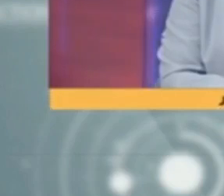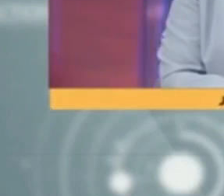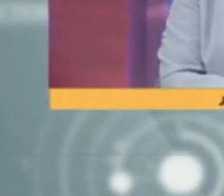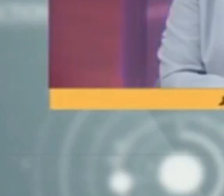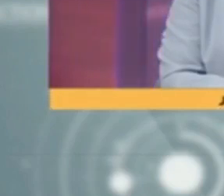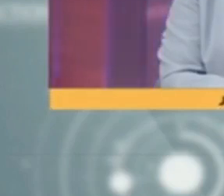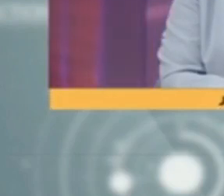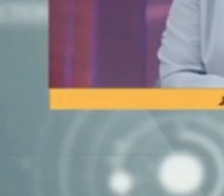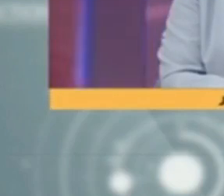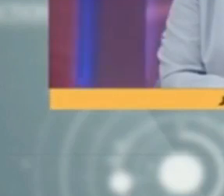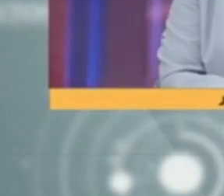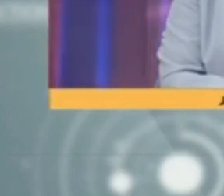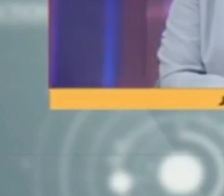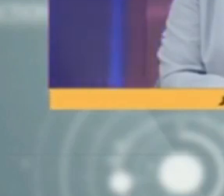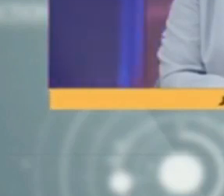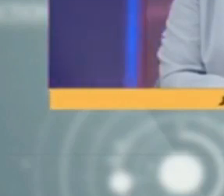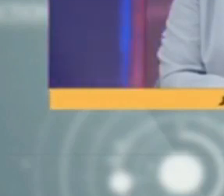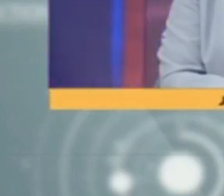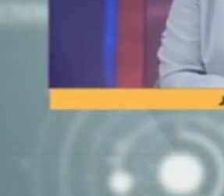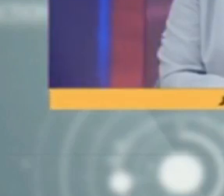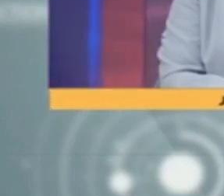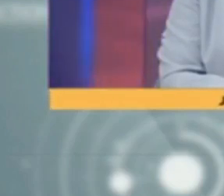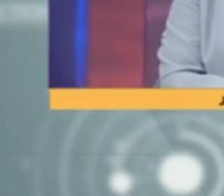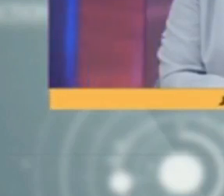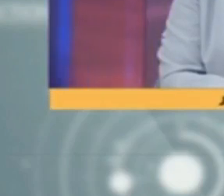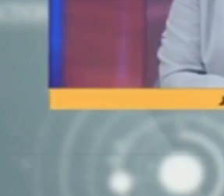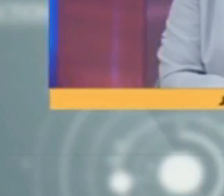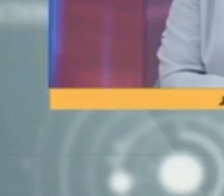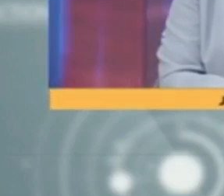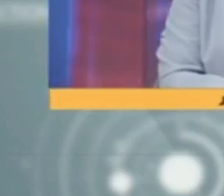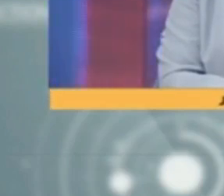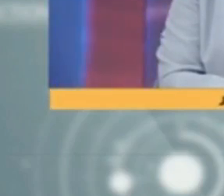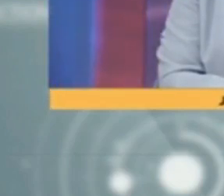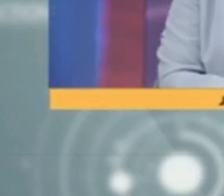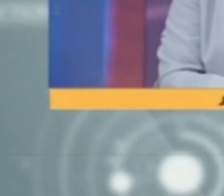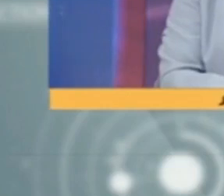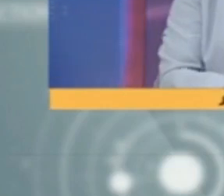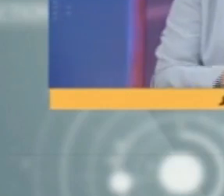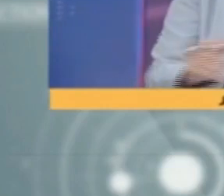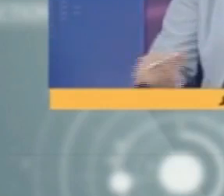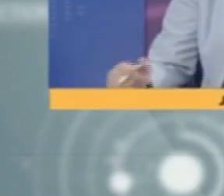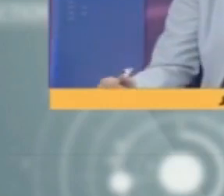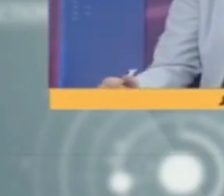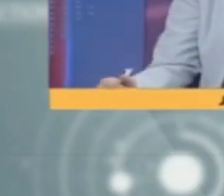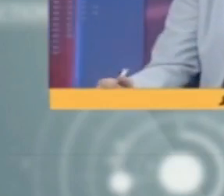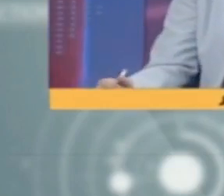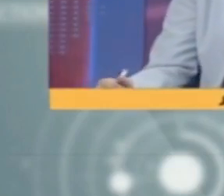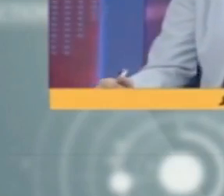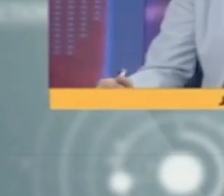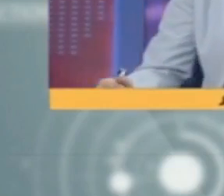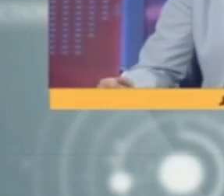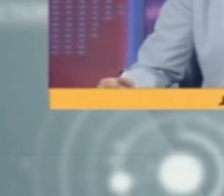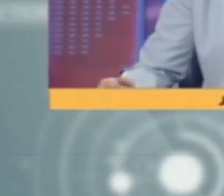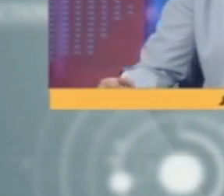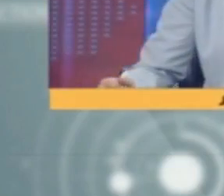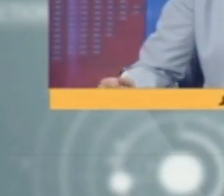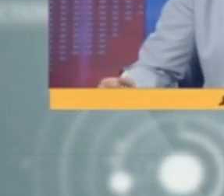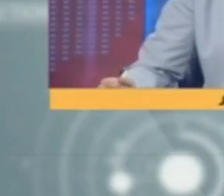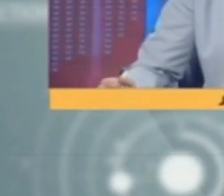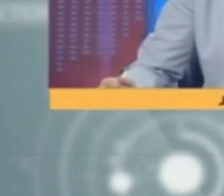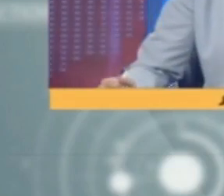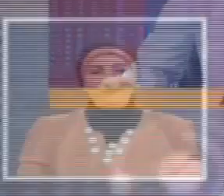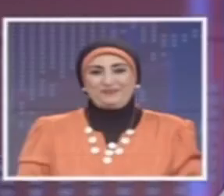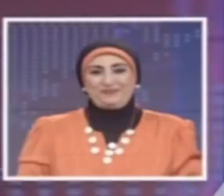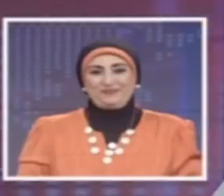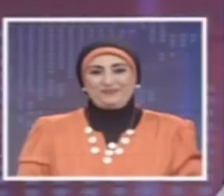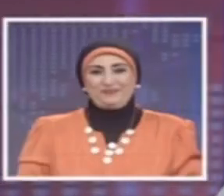يا شهيناز ومنورة دايما ومبروك وجودك في استوديو الأخبار. شكرا جزيلا زميلي العزيز محمد جوهر وزميلتي العزيزة أدا